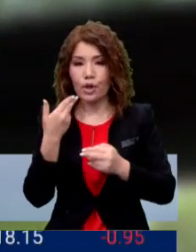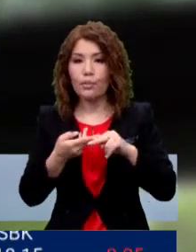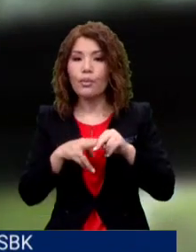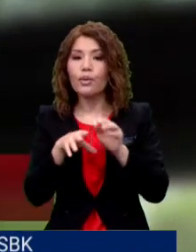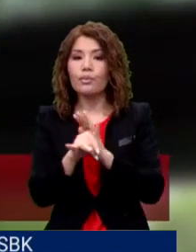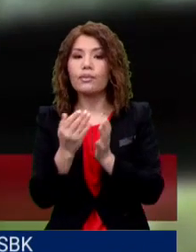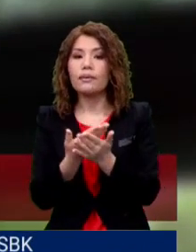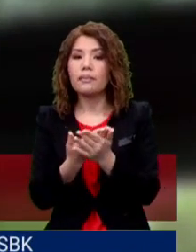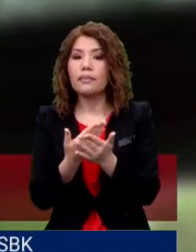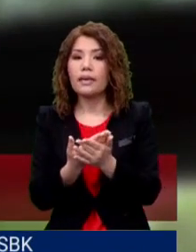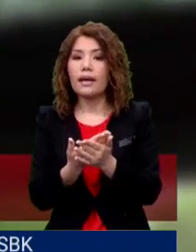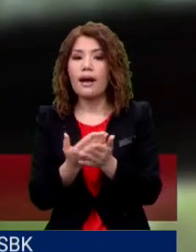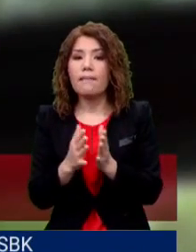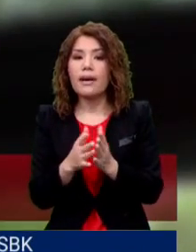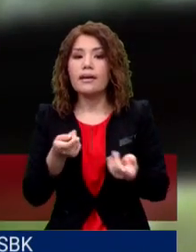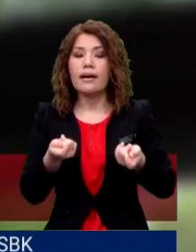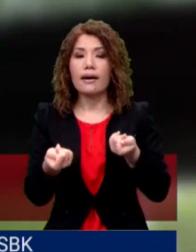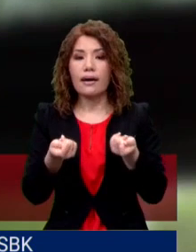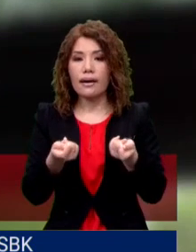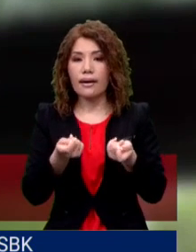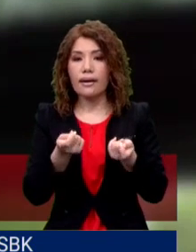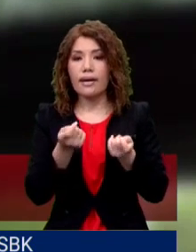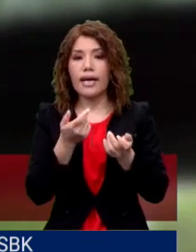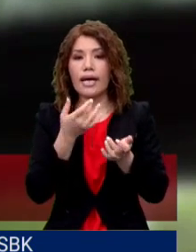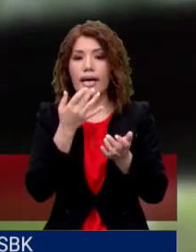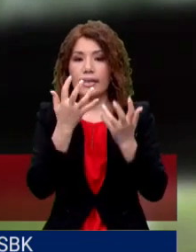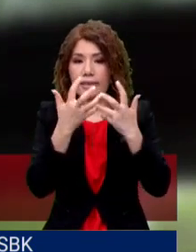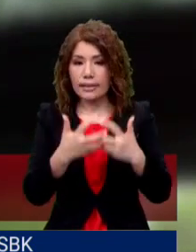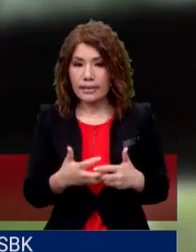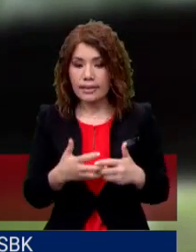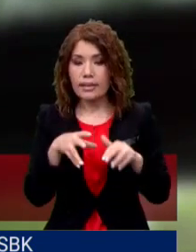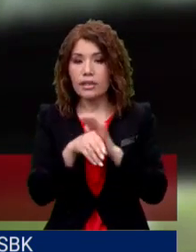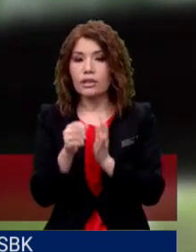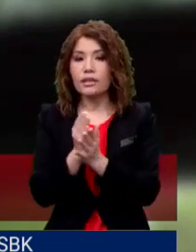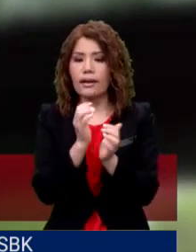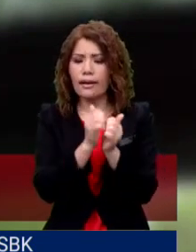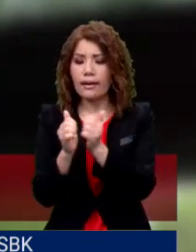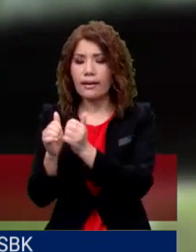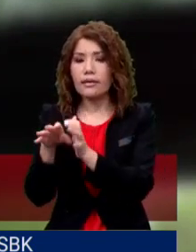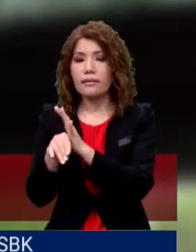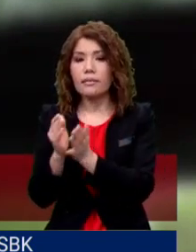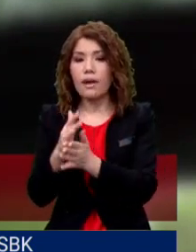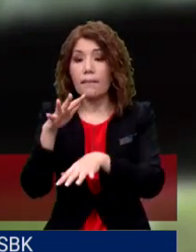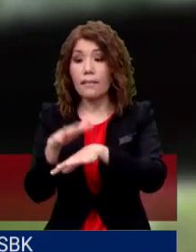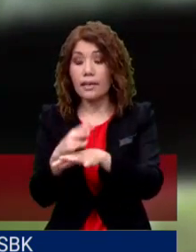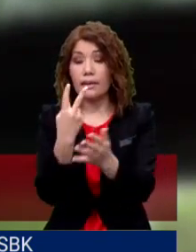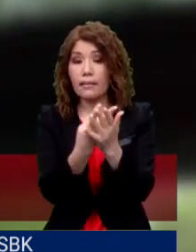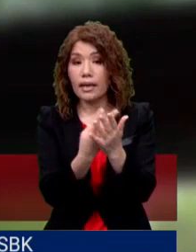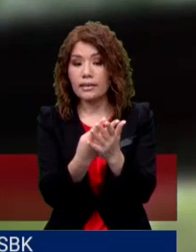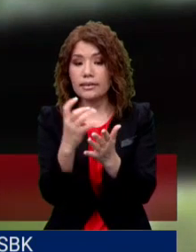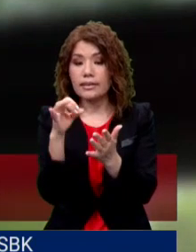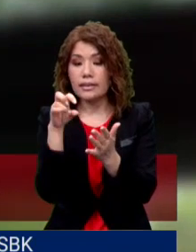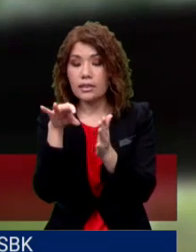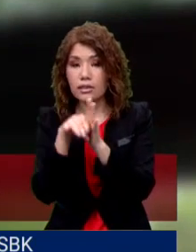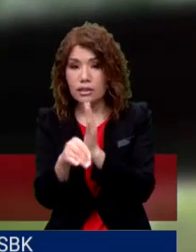үшін, мынау басқармашылық есебі әрбір кездегі, мысалы үшін, банкке көрсететін сандары